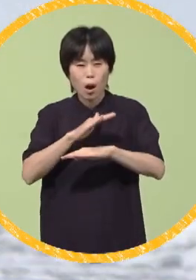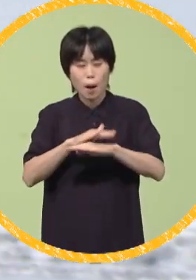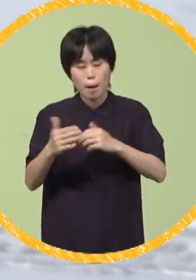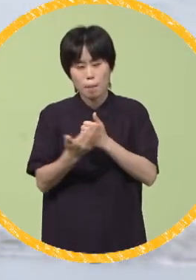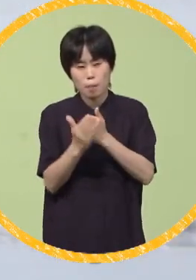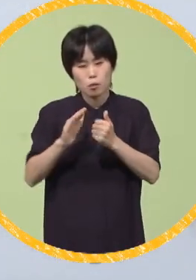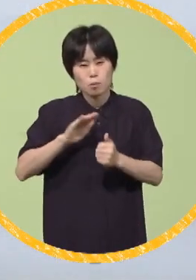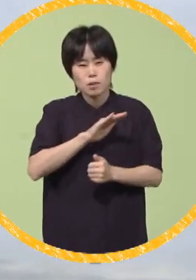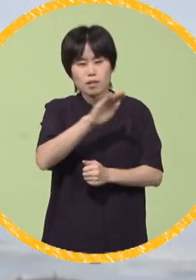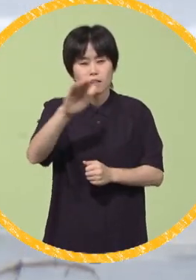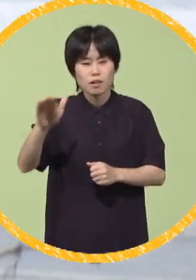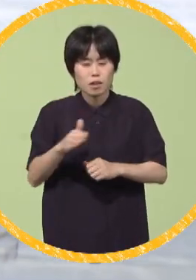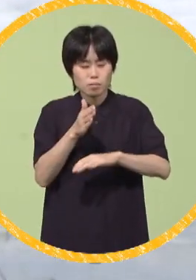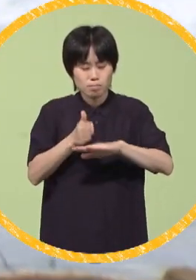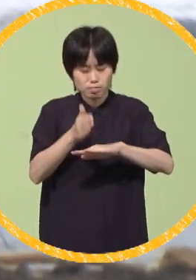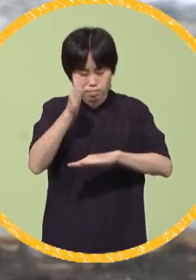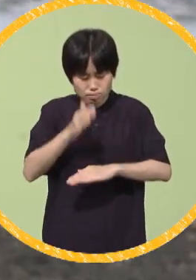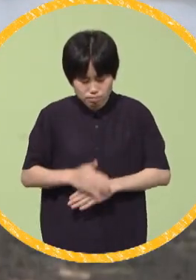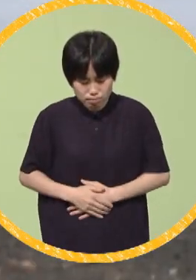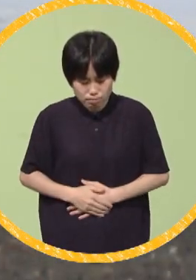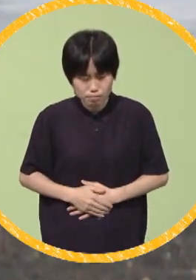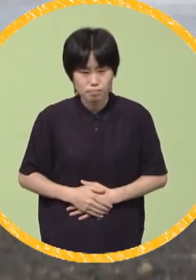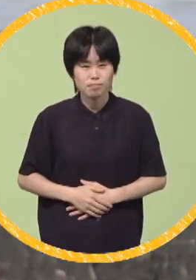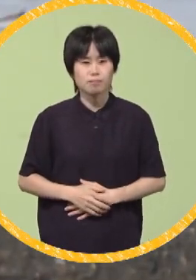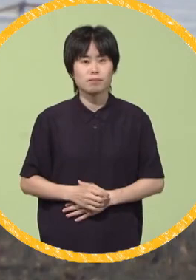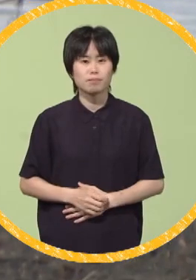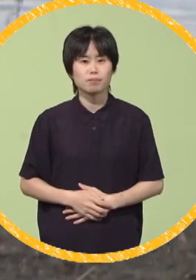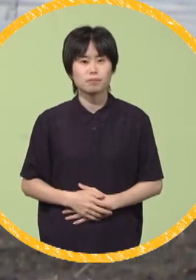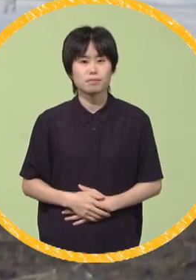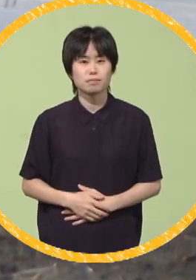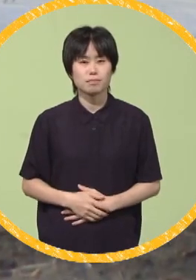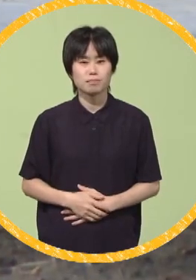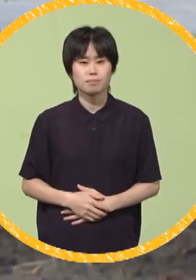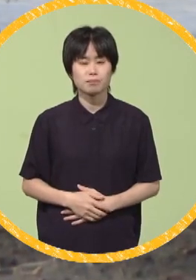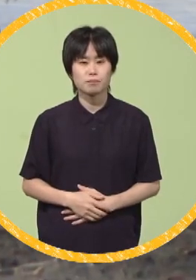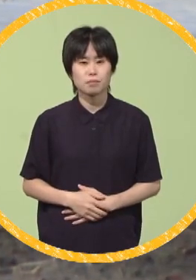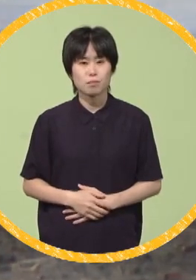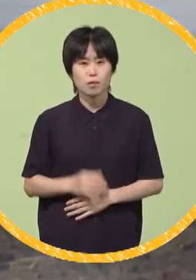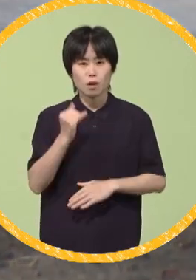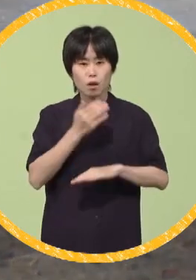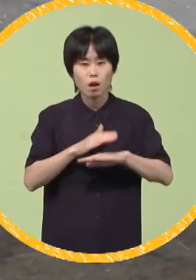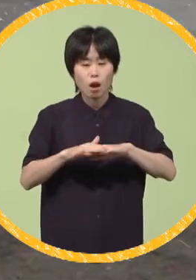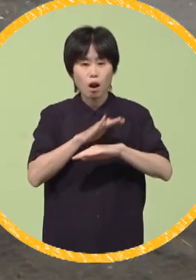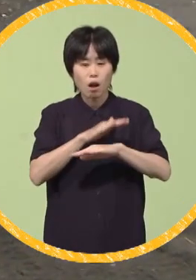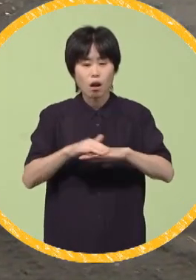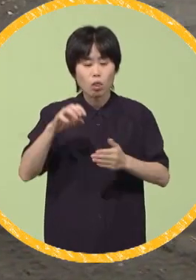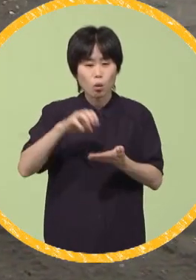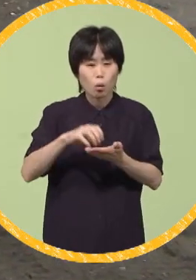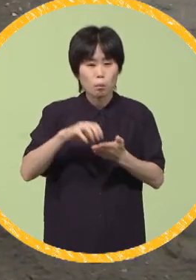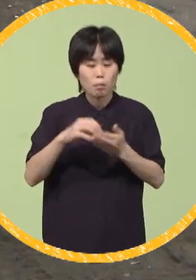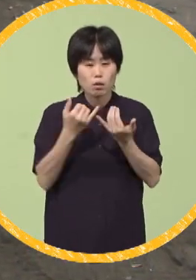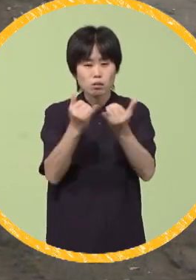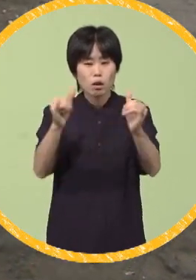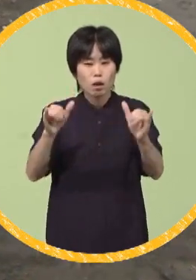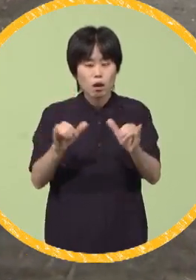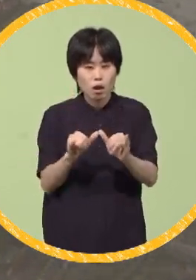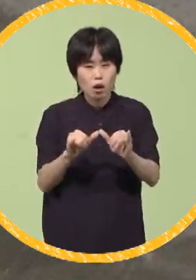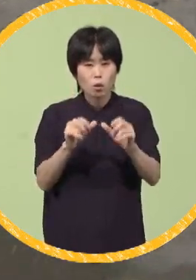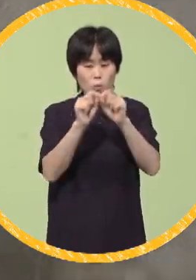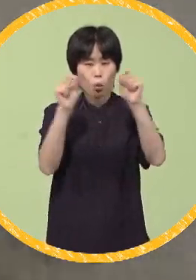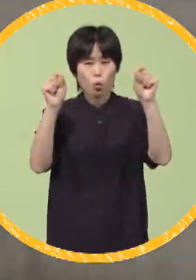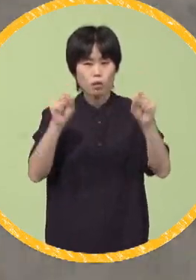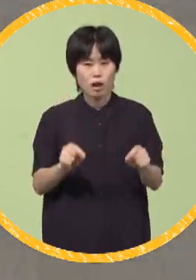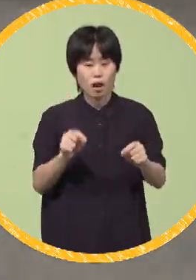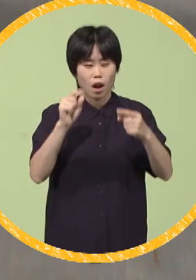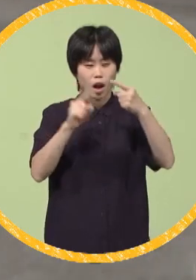さん、頭が下がる思いです。海岸のゴミは社会全体の問題です。一人一人がマ